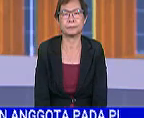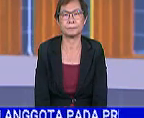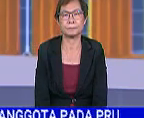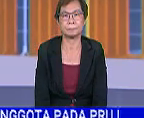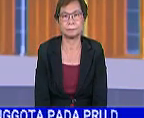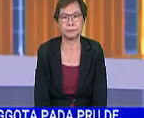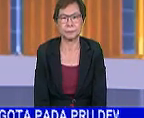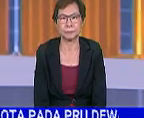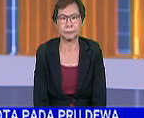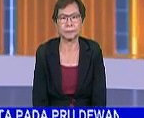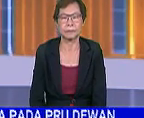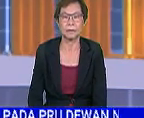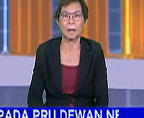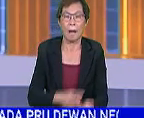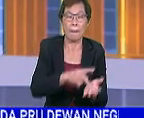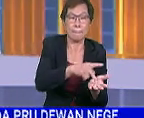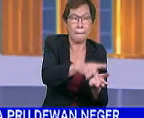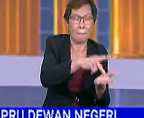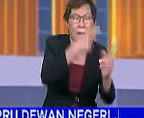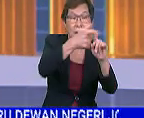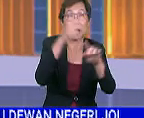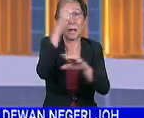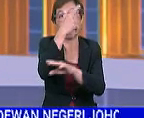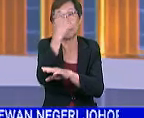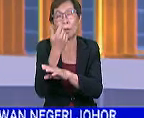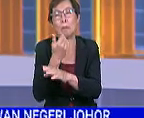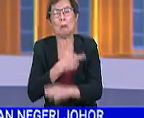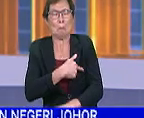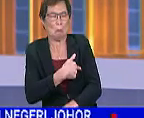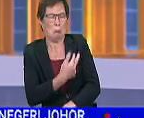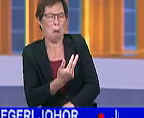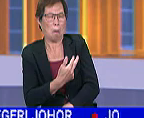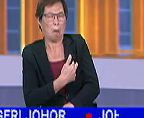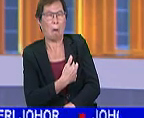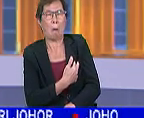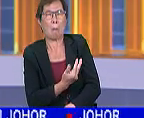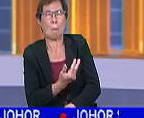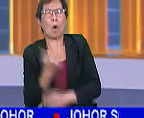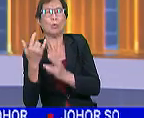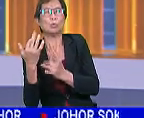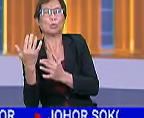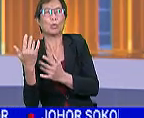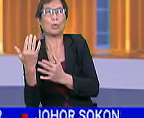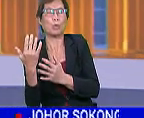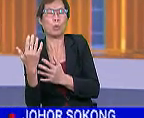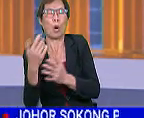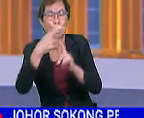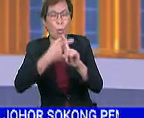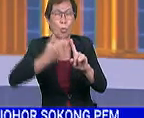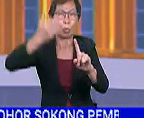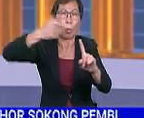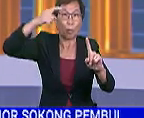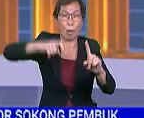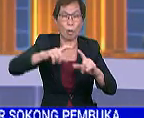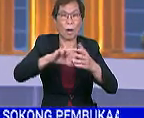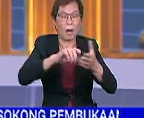jemaah umrah yang bakal menerima pembayaran daripada kerajaan ekoran menanggung kerugian sepanjang penangguhan sementara ibadah tersebut bulan lalu hanya perlu